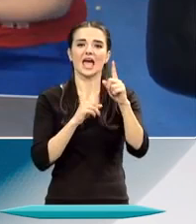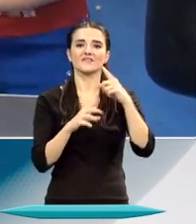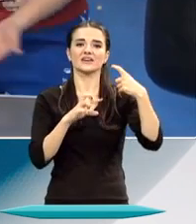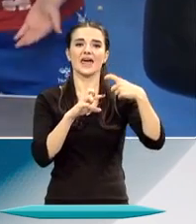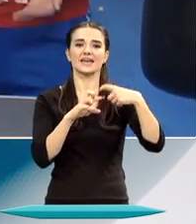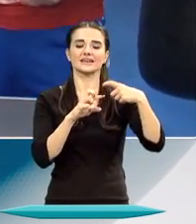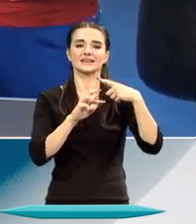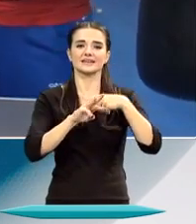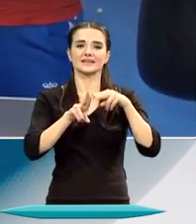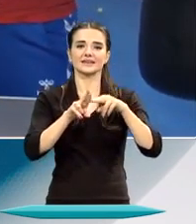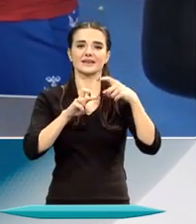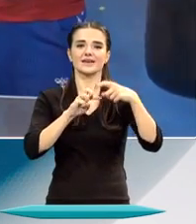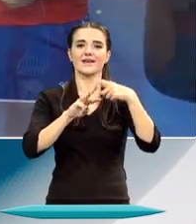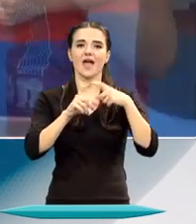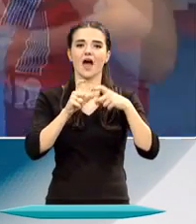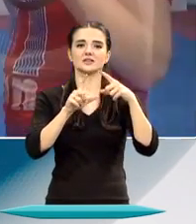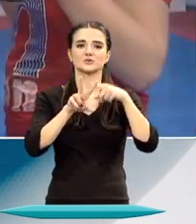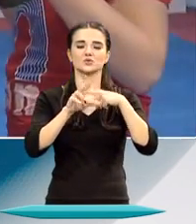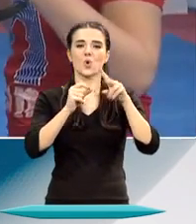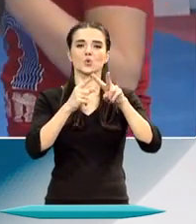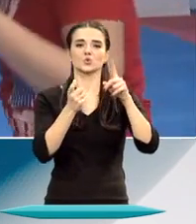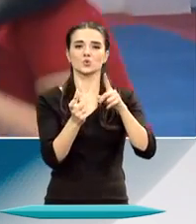Okulumda terapi rekreasyonu uzmanlık alanım.